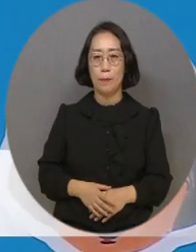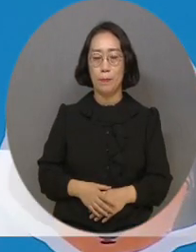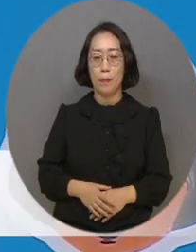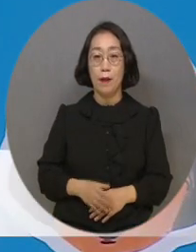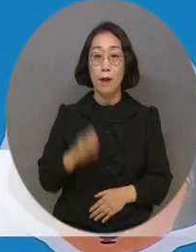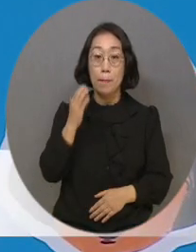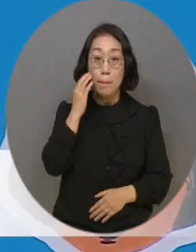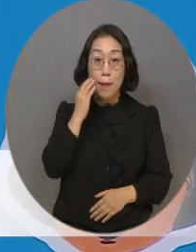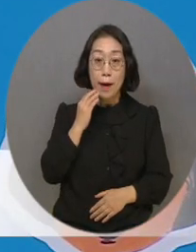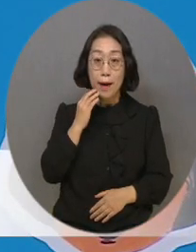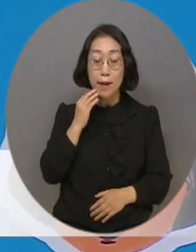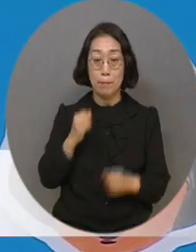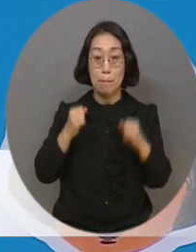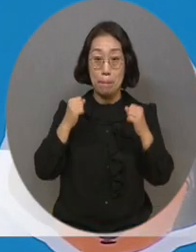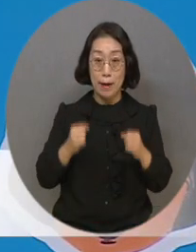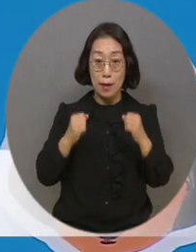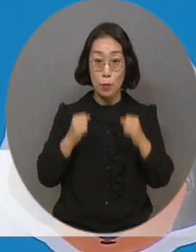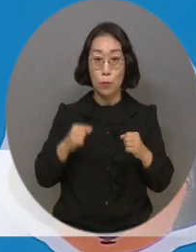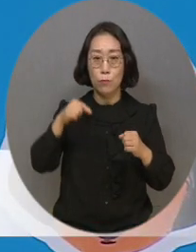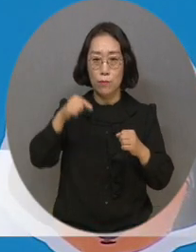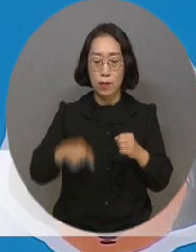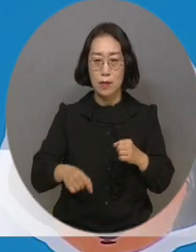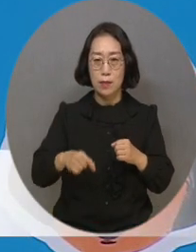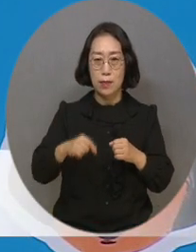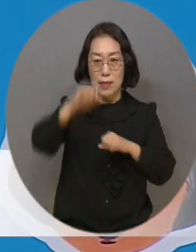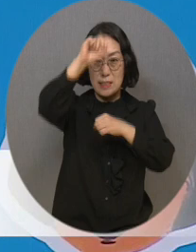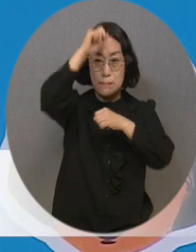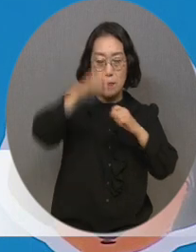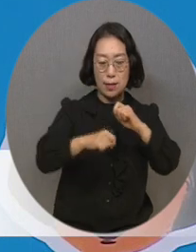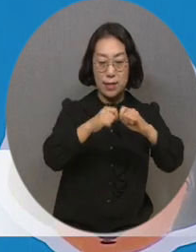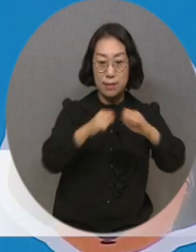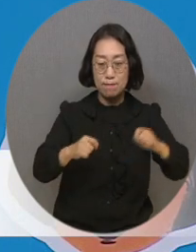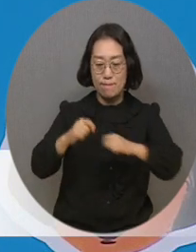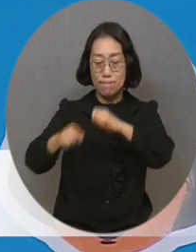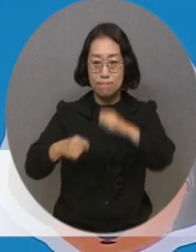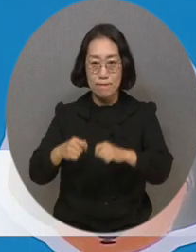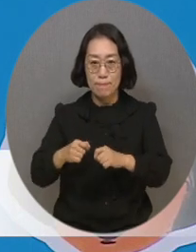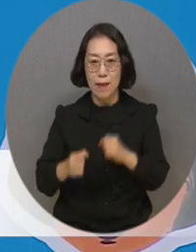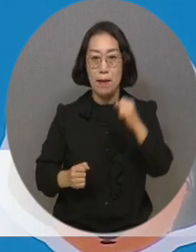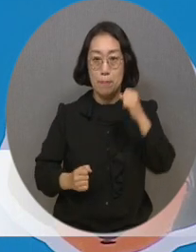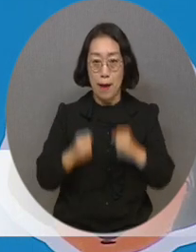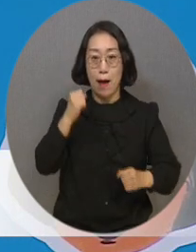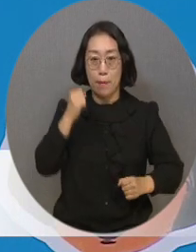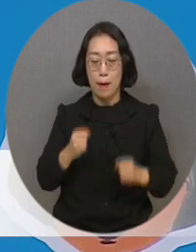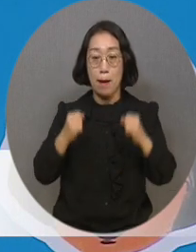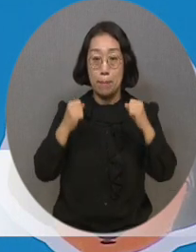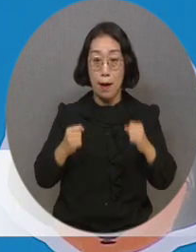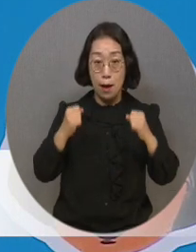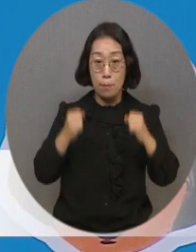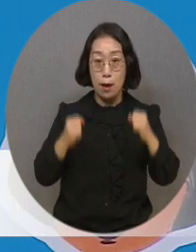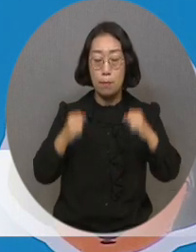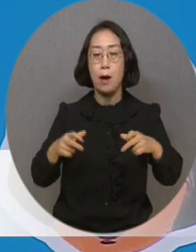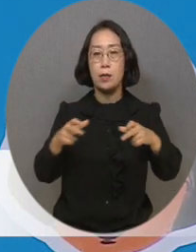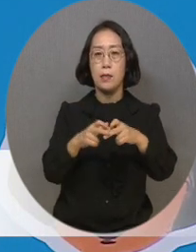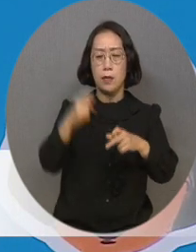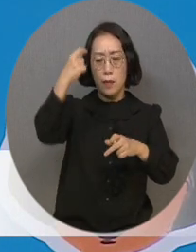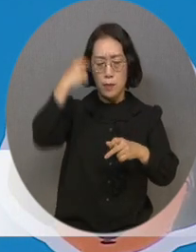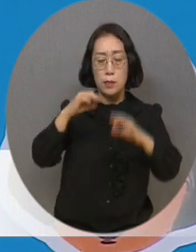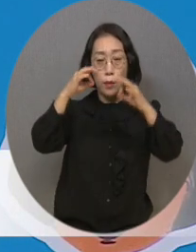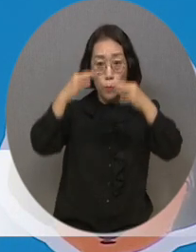슈퍼블루 마라톤은 슈퍼블루 신발끈을 매고 한 발씩 달리며 장에 대한 인식을